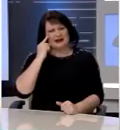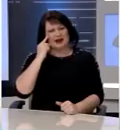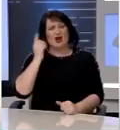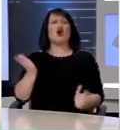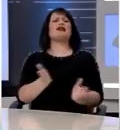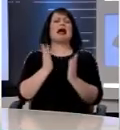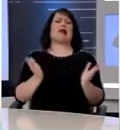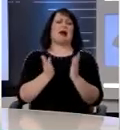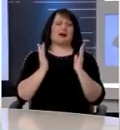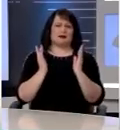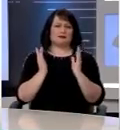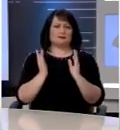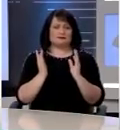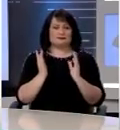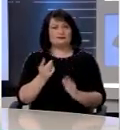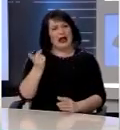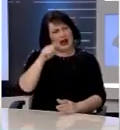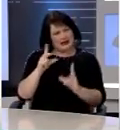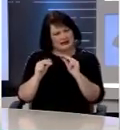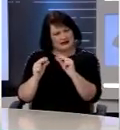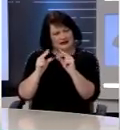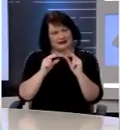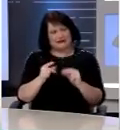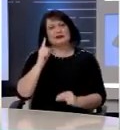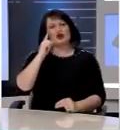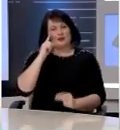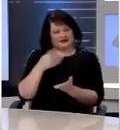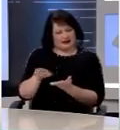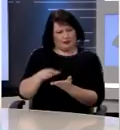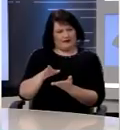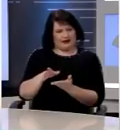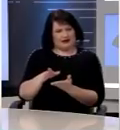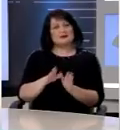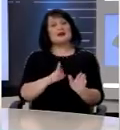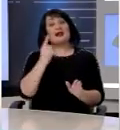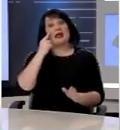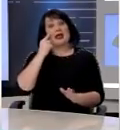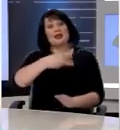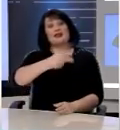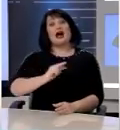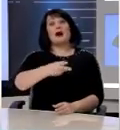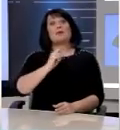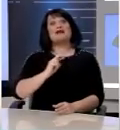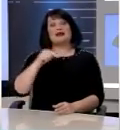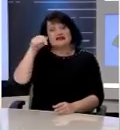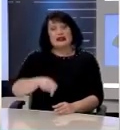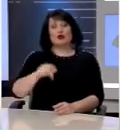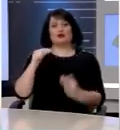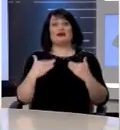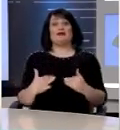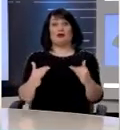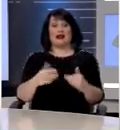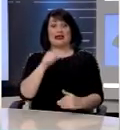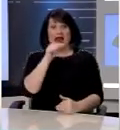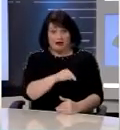στην εξέδρα. Αλλά την άλλη συζήτηση μην νομίζετε ότι θα την αποφύγετε. Θα δώσετε απαντήσεις στο Ελληνικό Κοινοβούλιο. Γι' αυτό